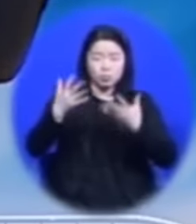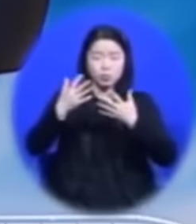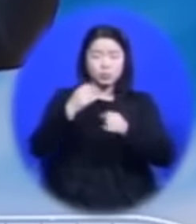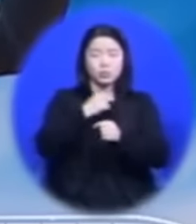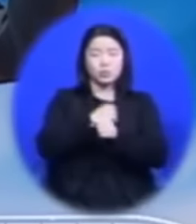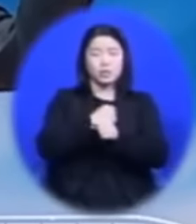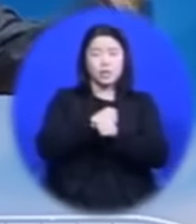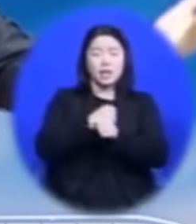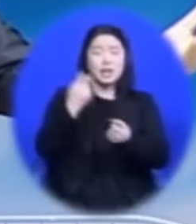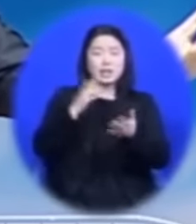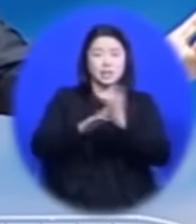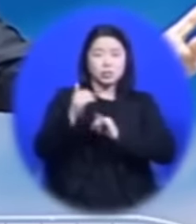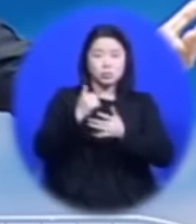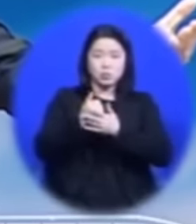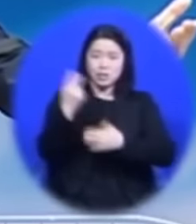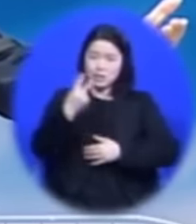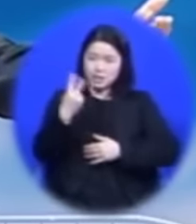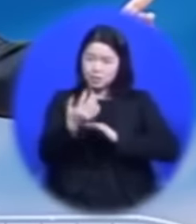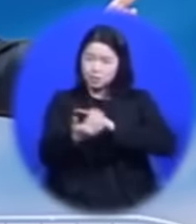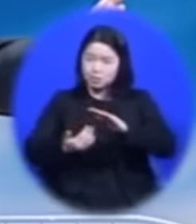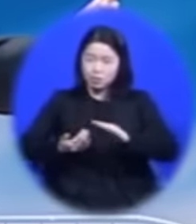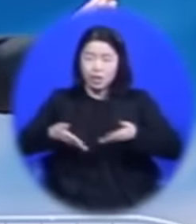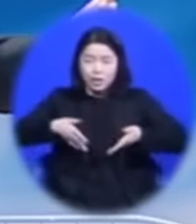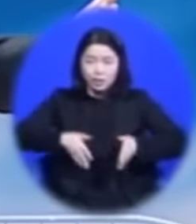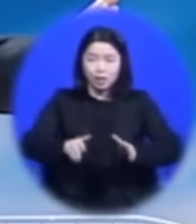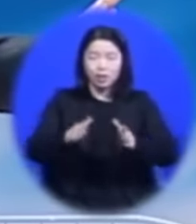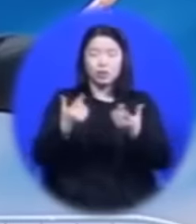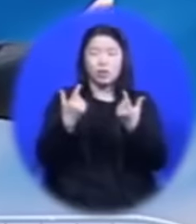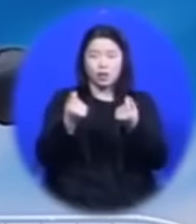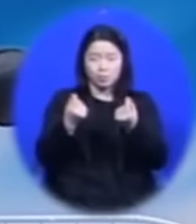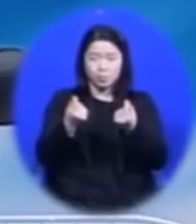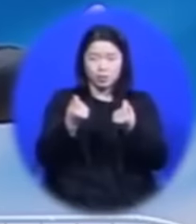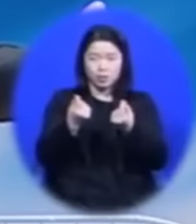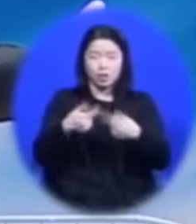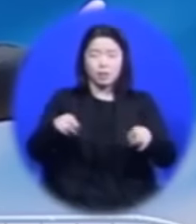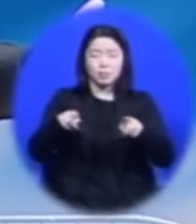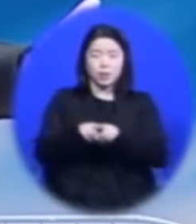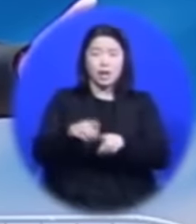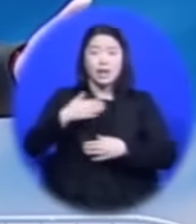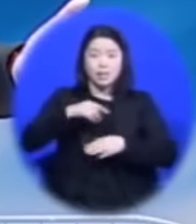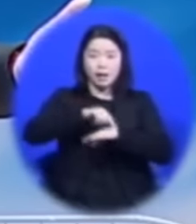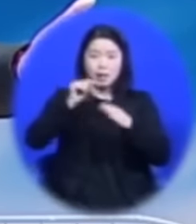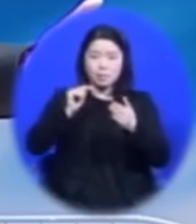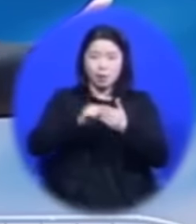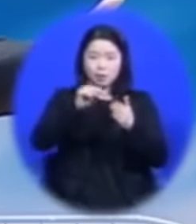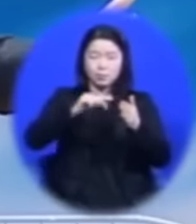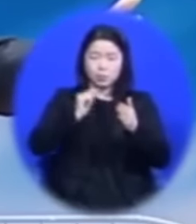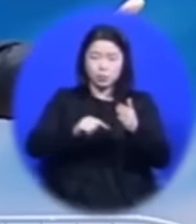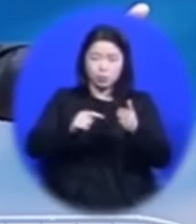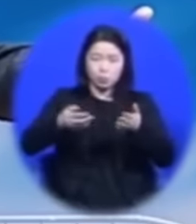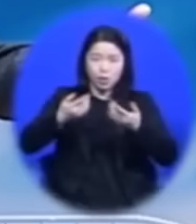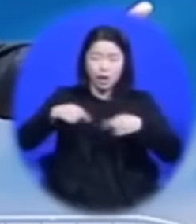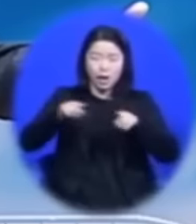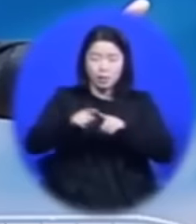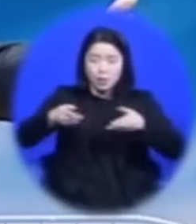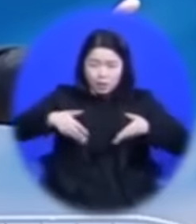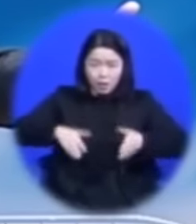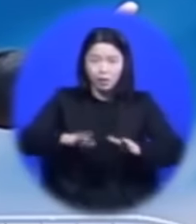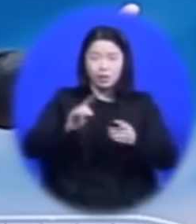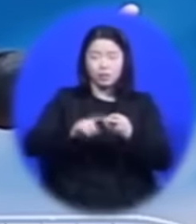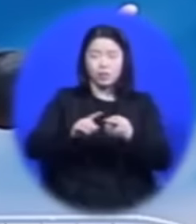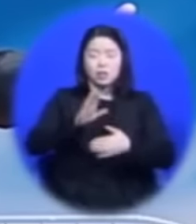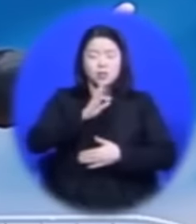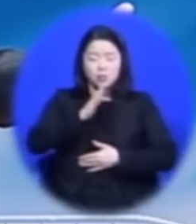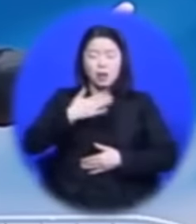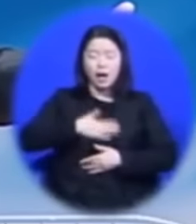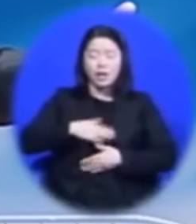예수님이 2000년 전에 태어나신 것과 함께 내 마음에도 예수님이 태어나신 것을 정말 아는